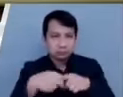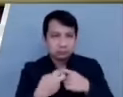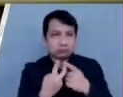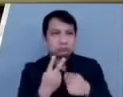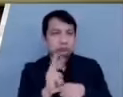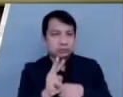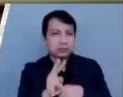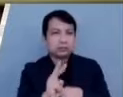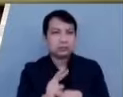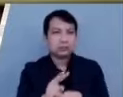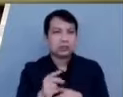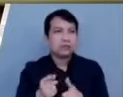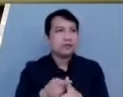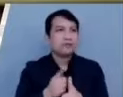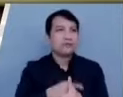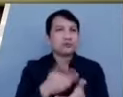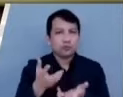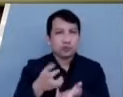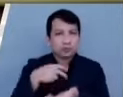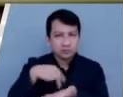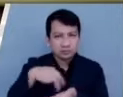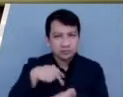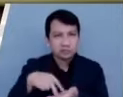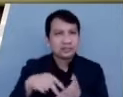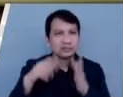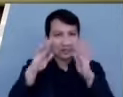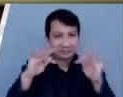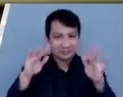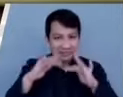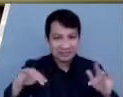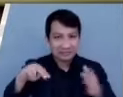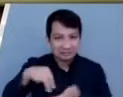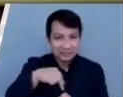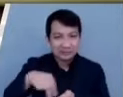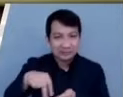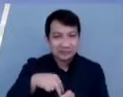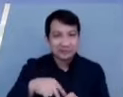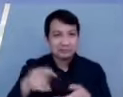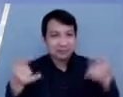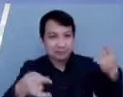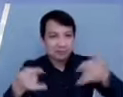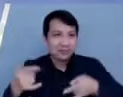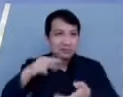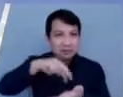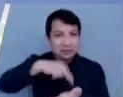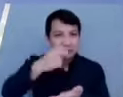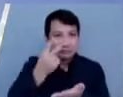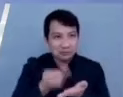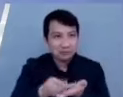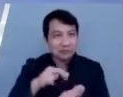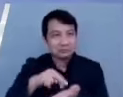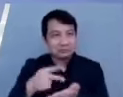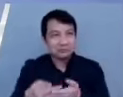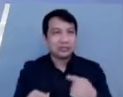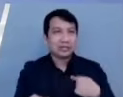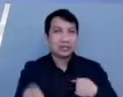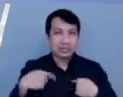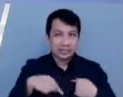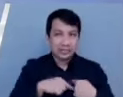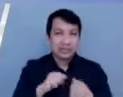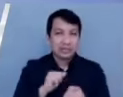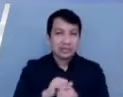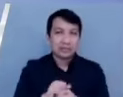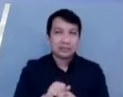breakdancing po eh. Sa mga piyesta-piyesta po. Yung mga nagtatumblings po. So kami po, mga pinsan